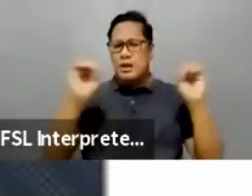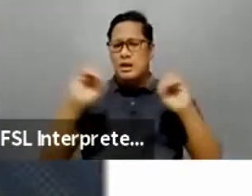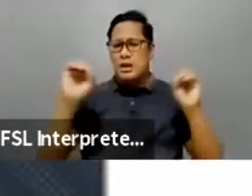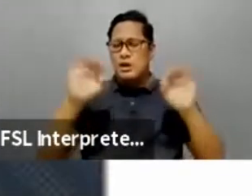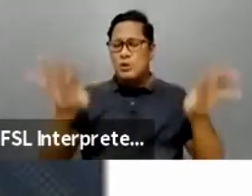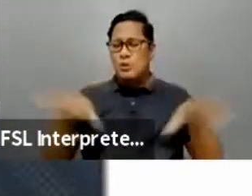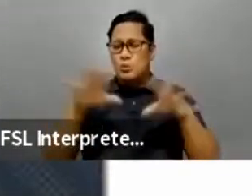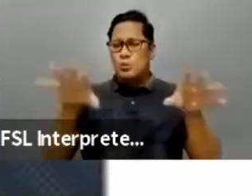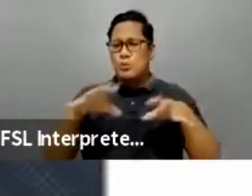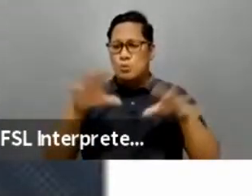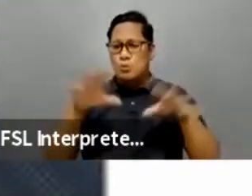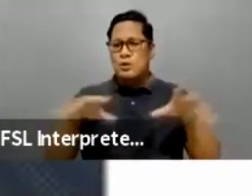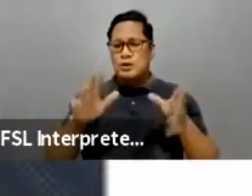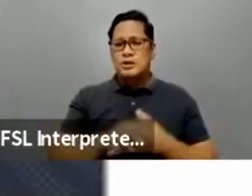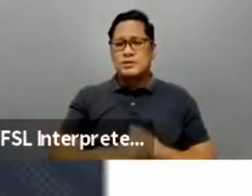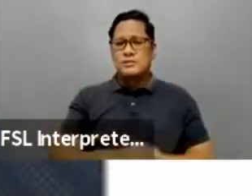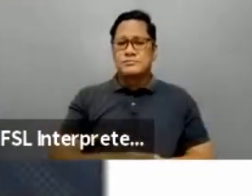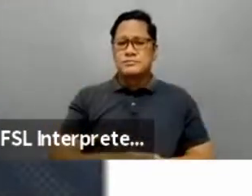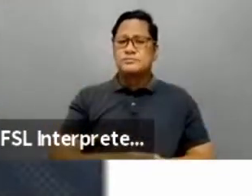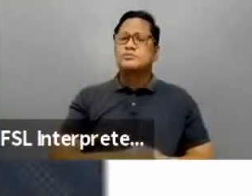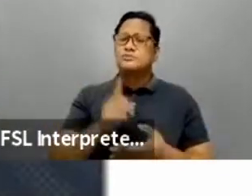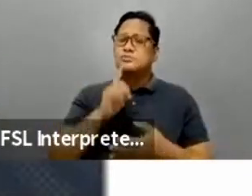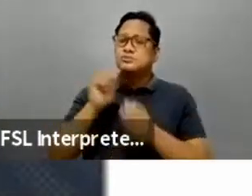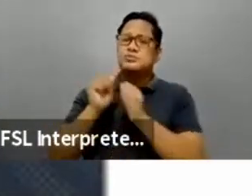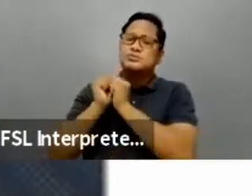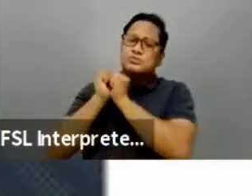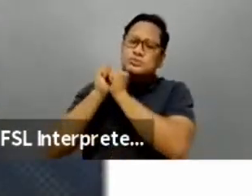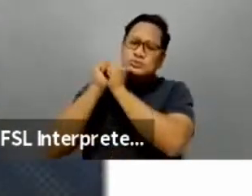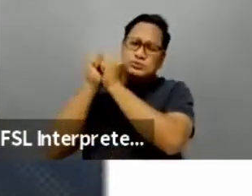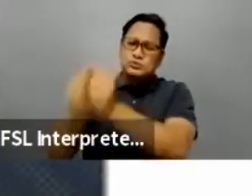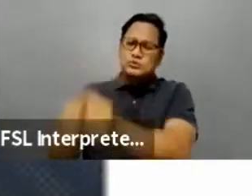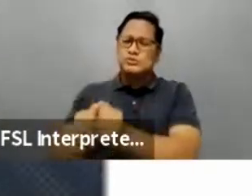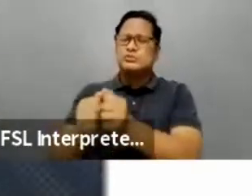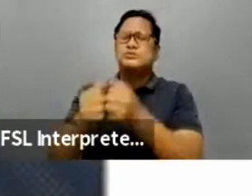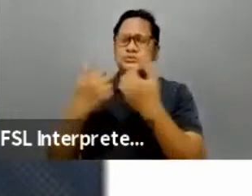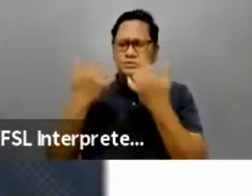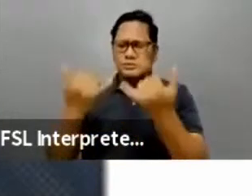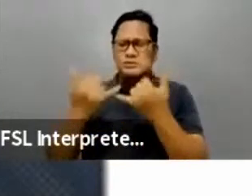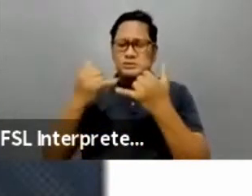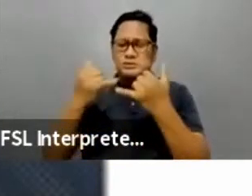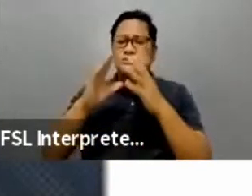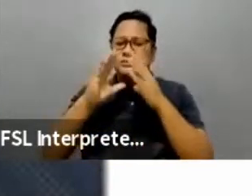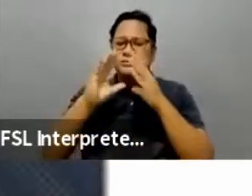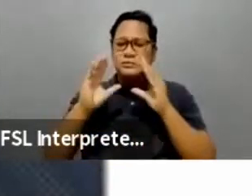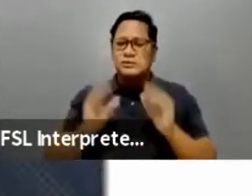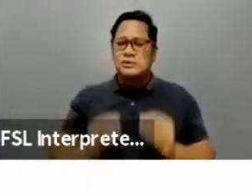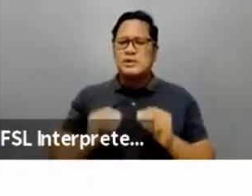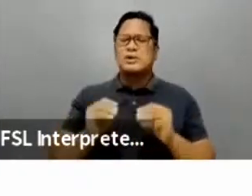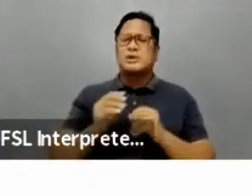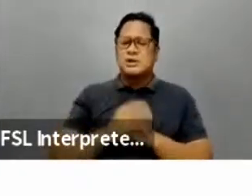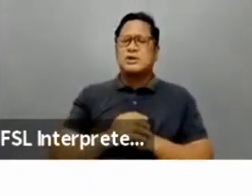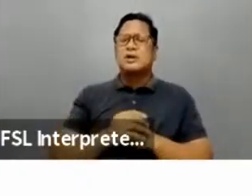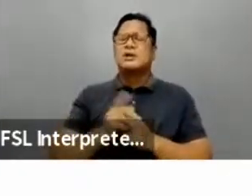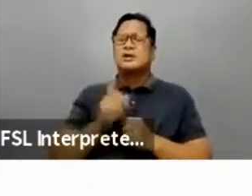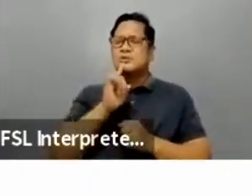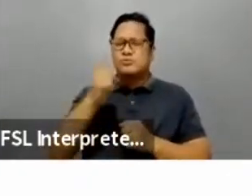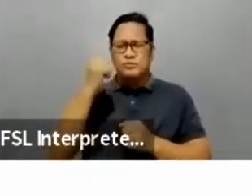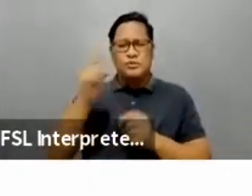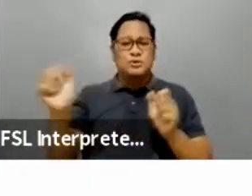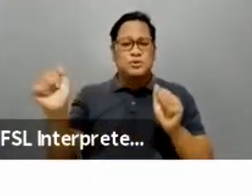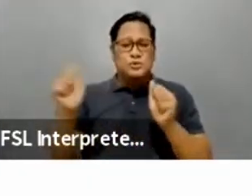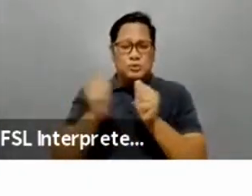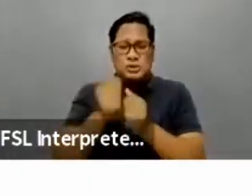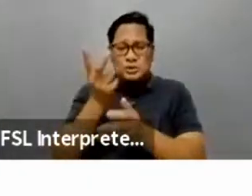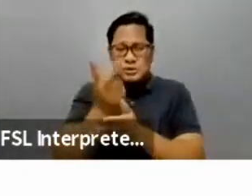buhay. Kaakbay ka namin sa pagluluksa at pakikipaglamay. Kakampi